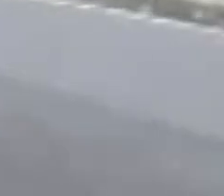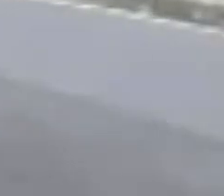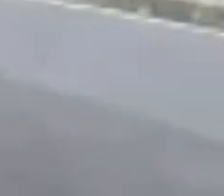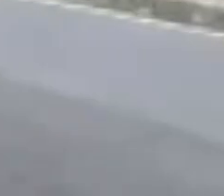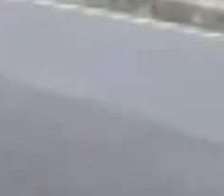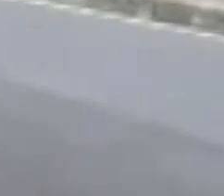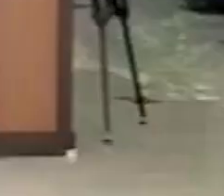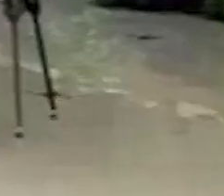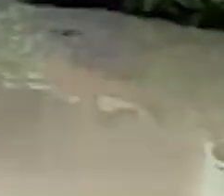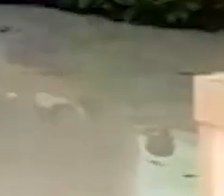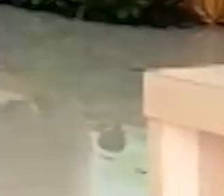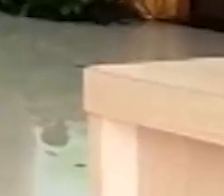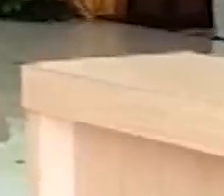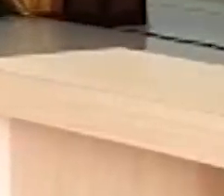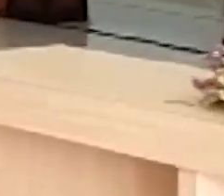saja.